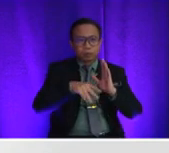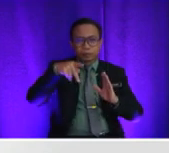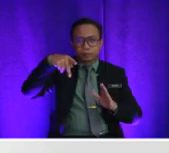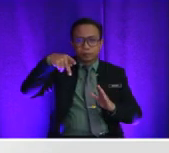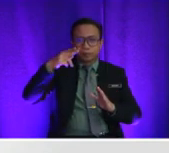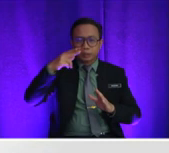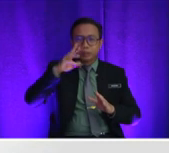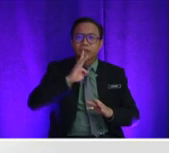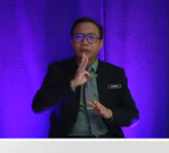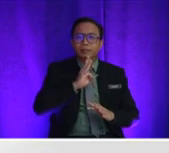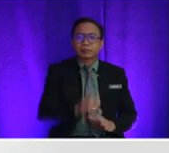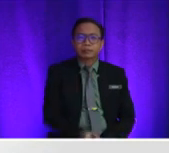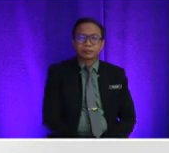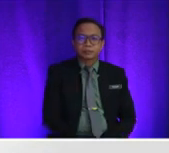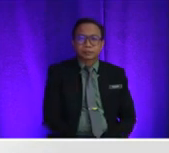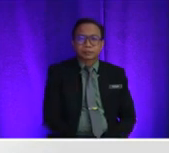menurunkan jawabannya